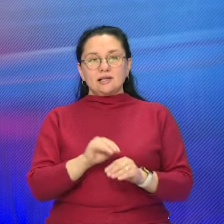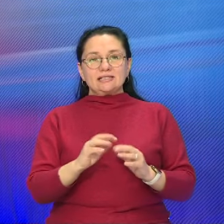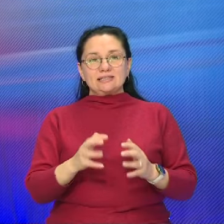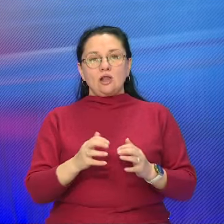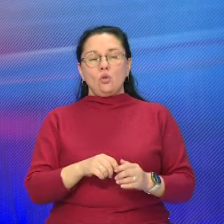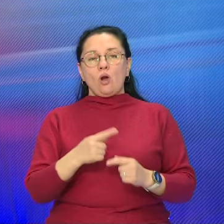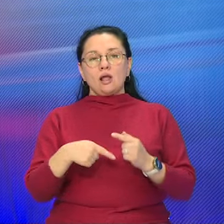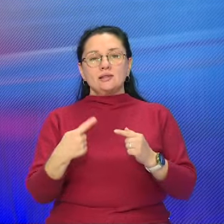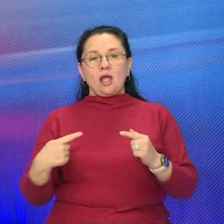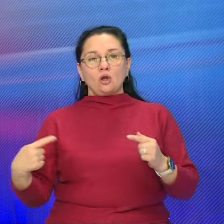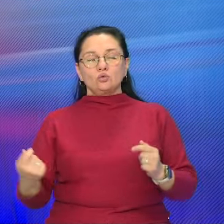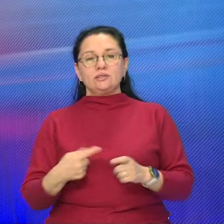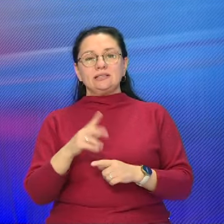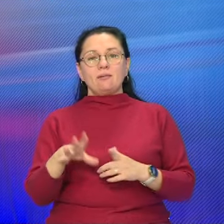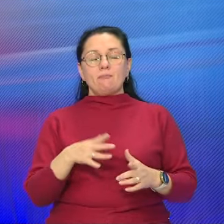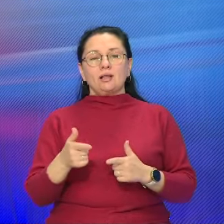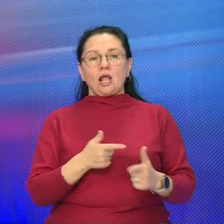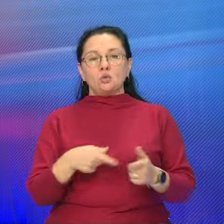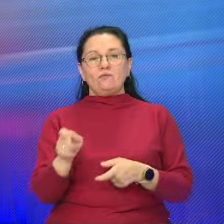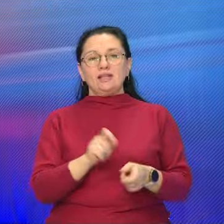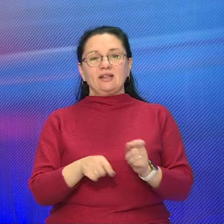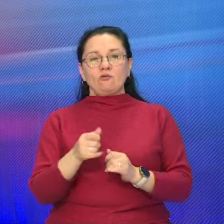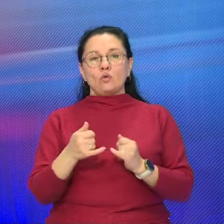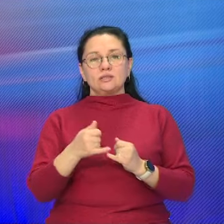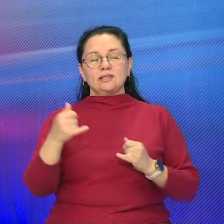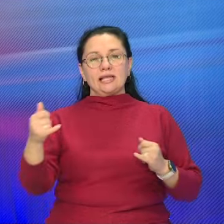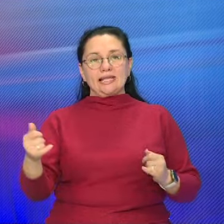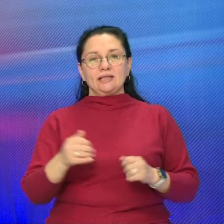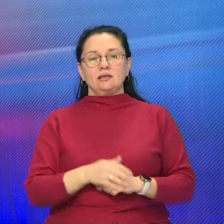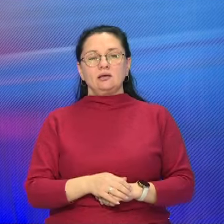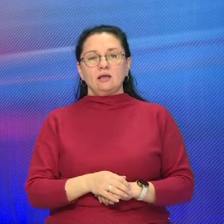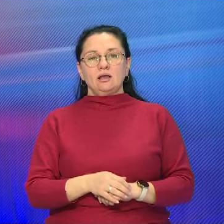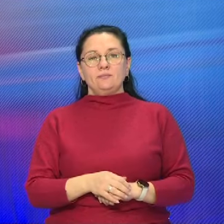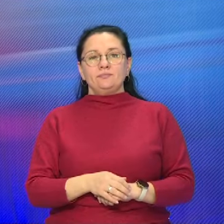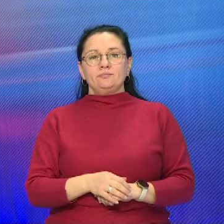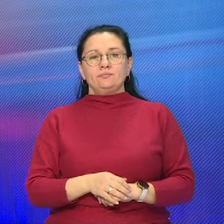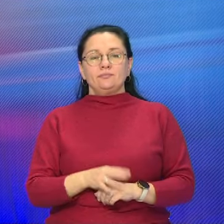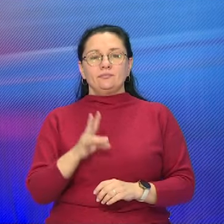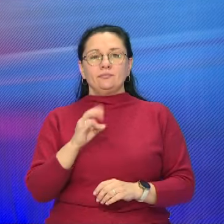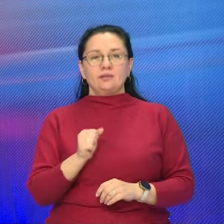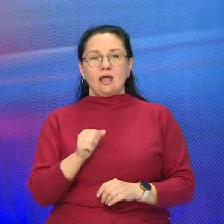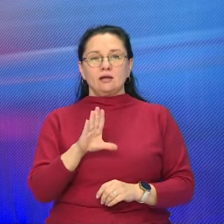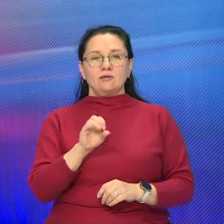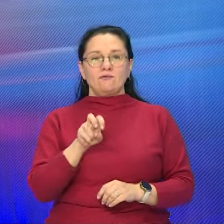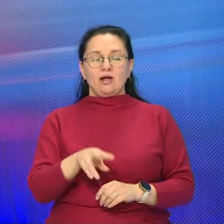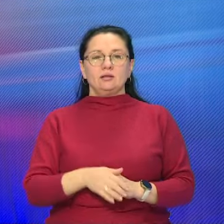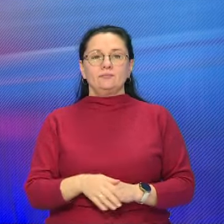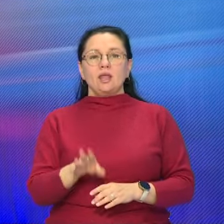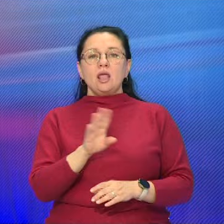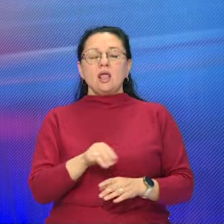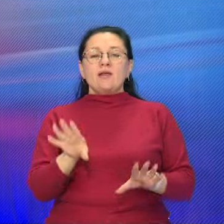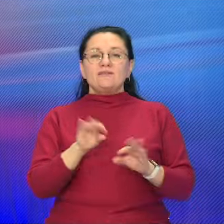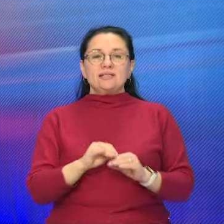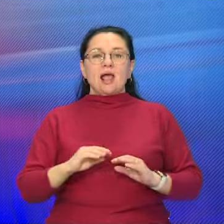накрутить вот подготовленные в косы нитки, размотанные на длину, на вал. Пристосовать